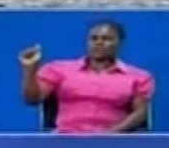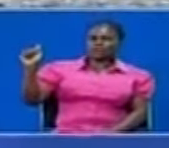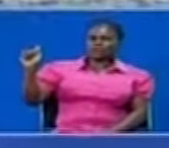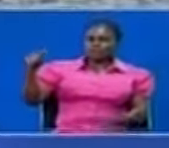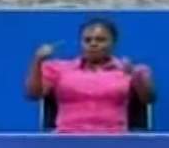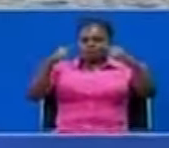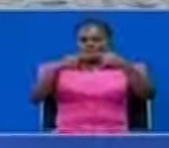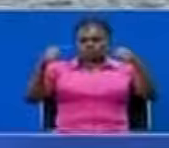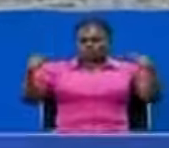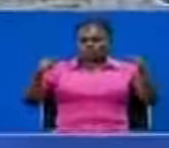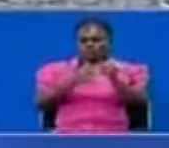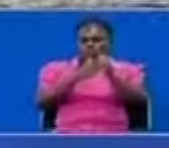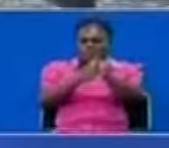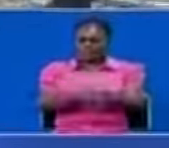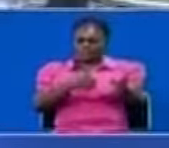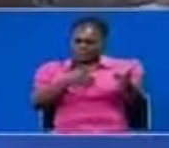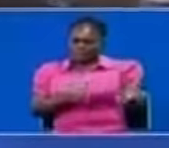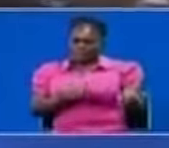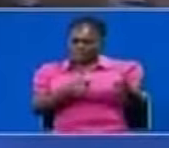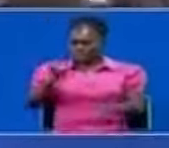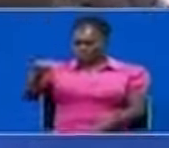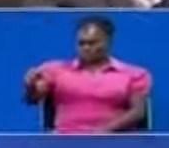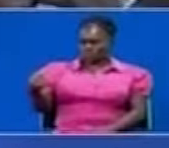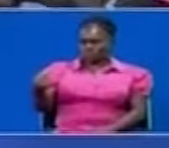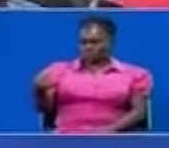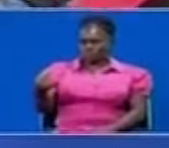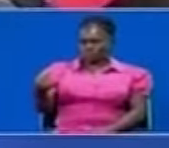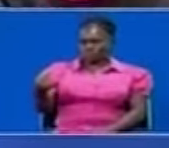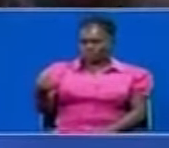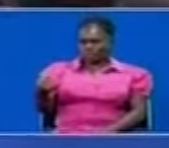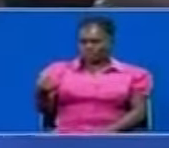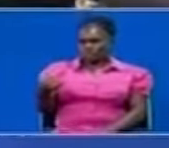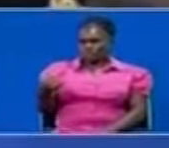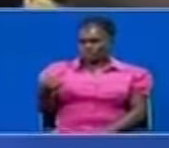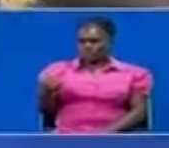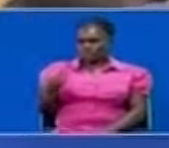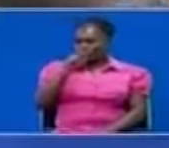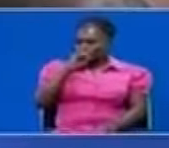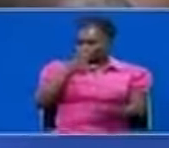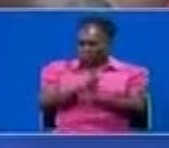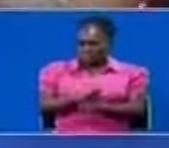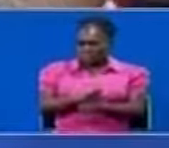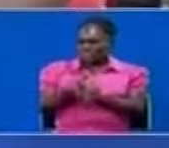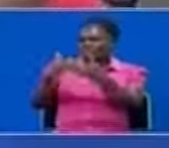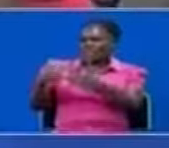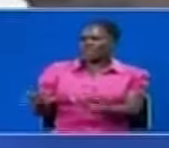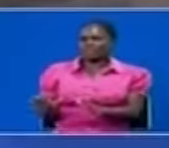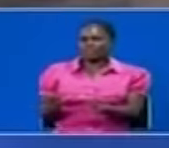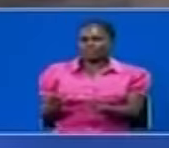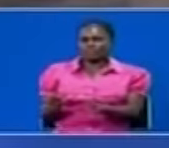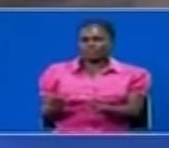The opposition leaders accused the Jubilee regime of reneging on their 2013 campaign pledges to